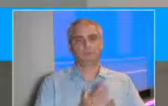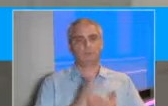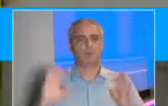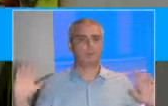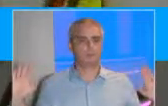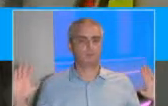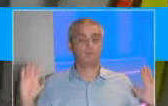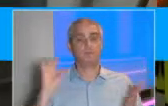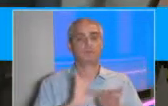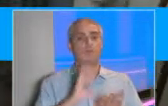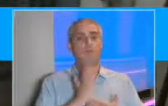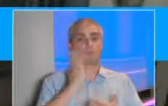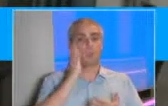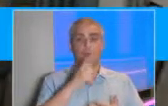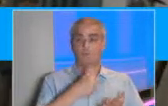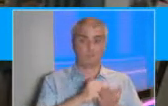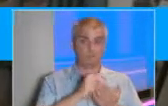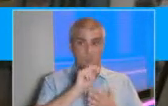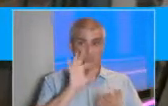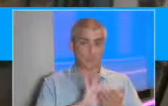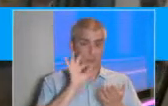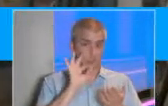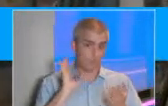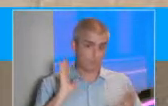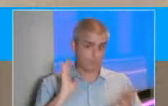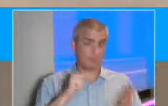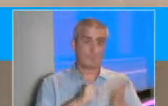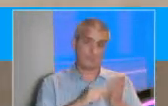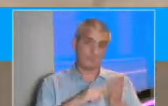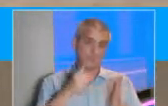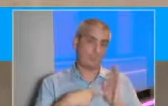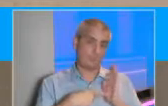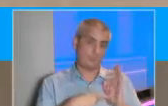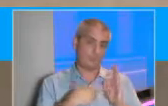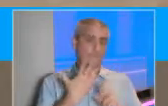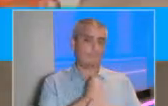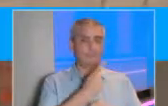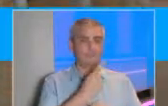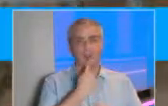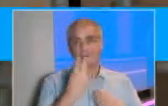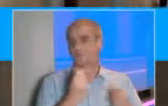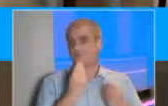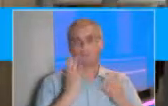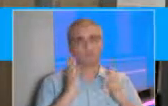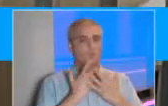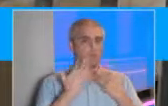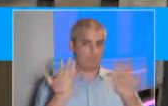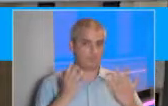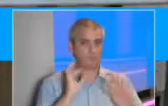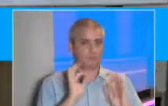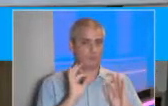שקובע, נקודה, הוא ממשיך את עניין הנקודה. ולכן הוא מצליח פה להגיד דברים מאוד ברורים